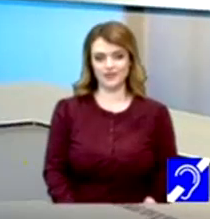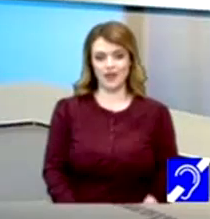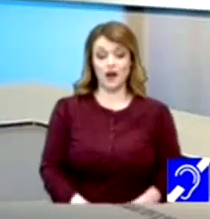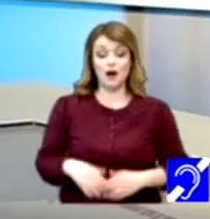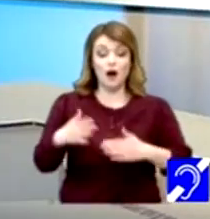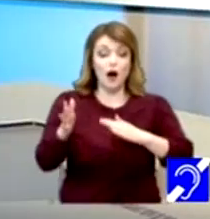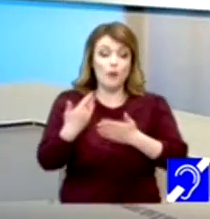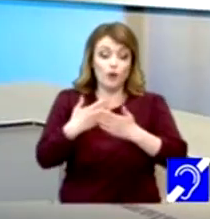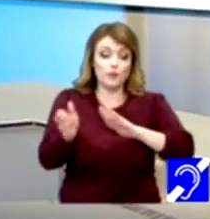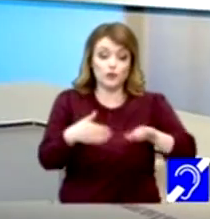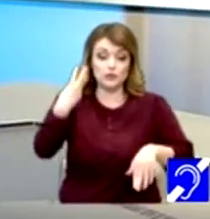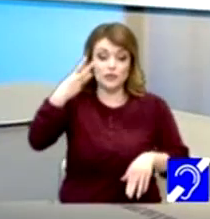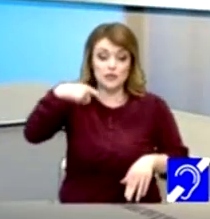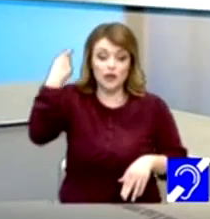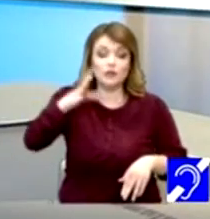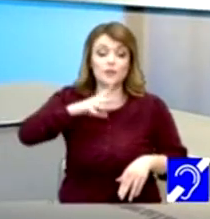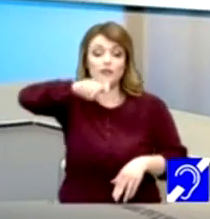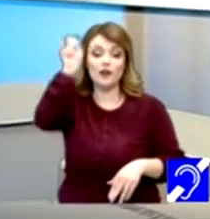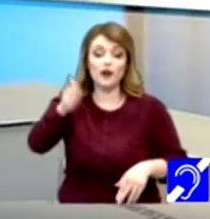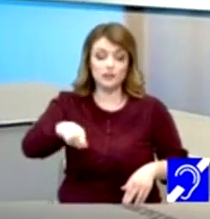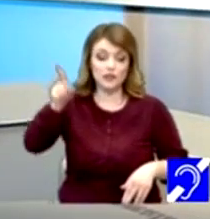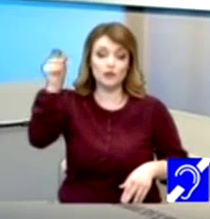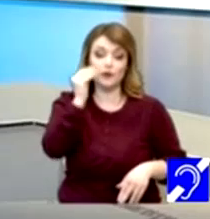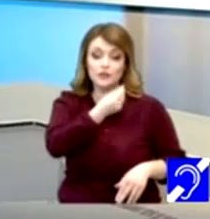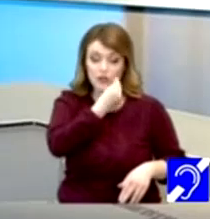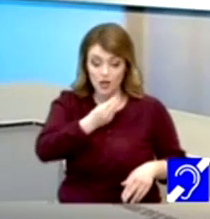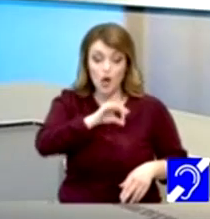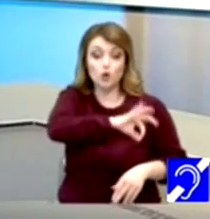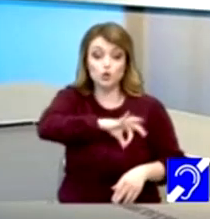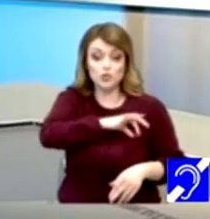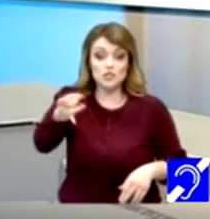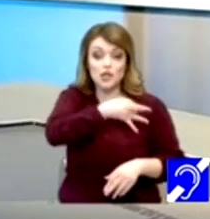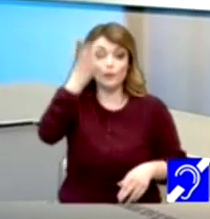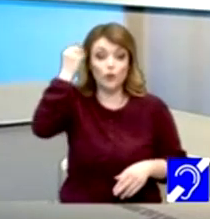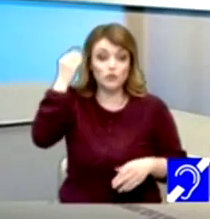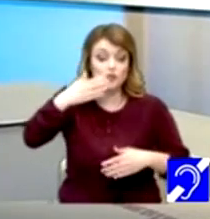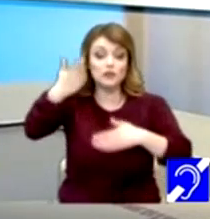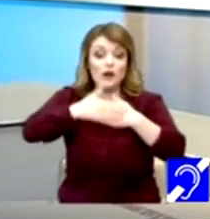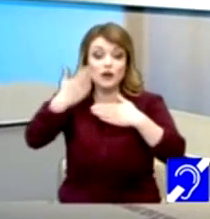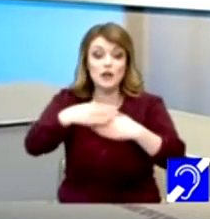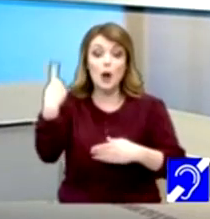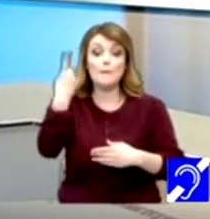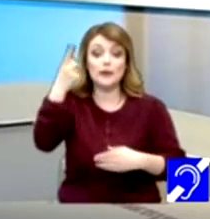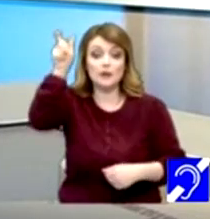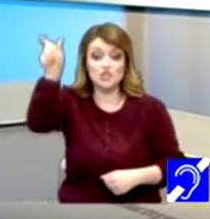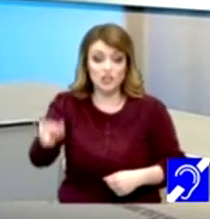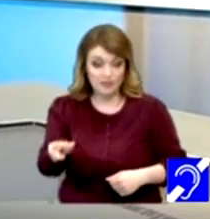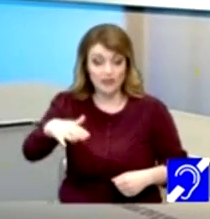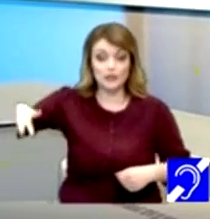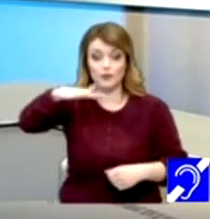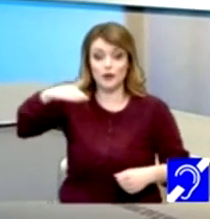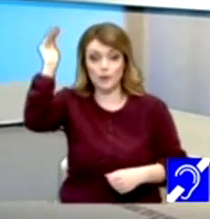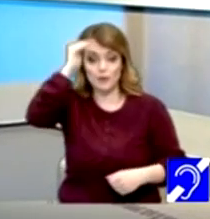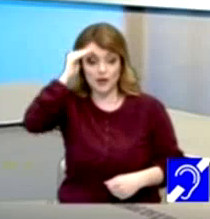La aproape trei decenii de la izbucnirea războiului de pe Nistru, Justiția Republicii Moldova a condamnat prima persoană din